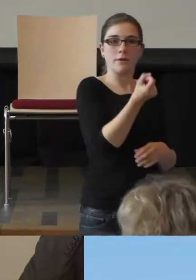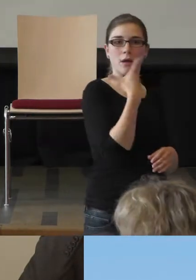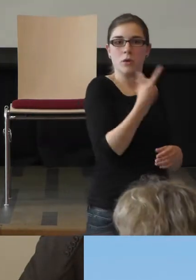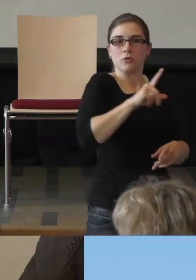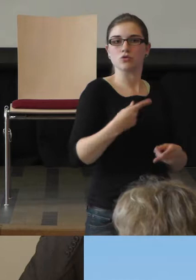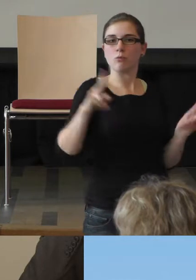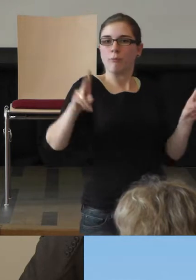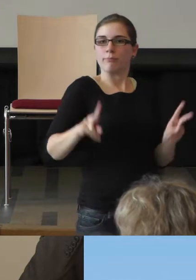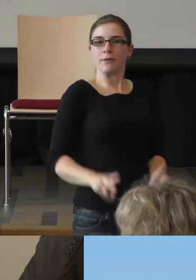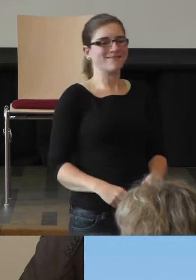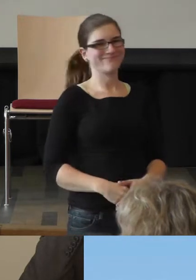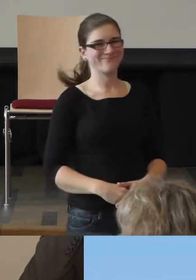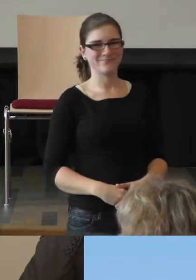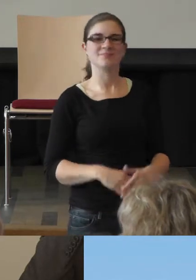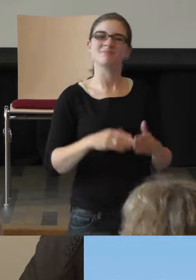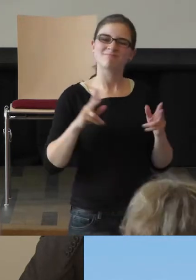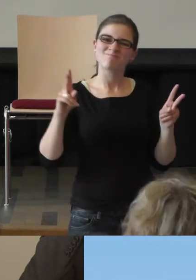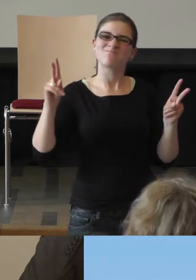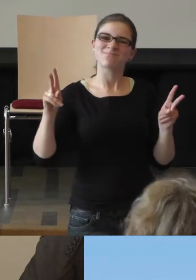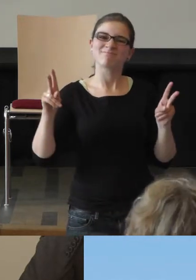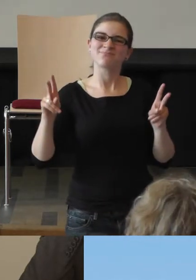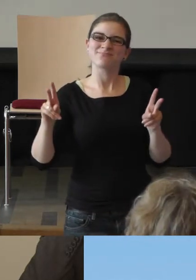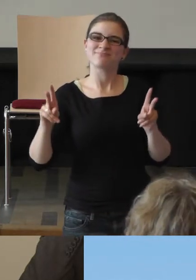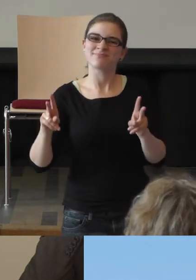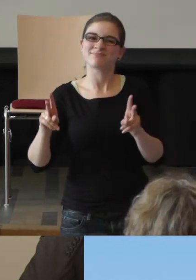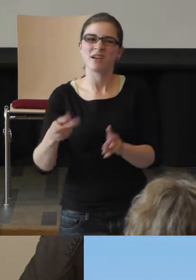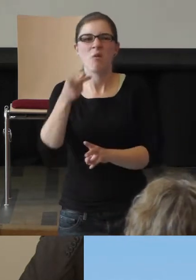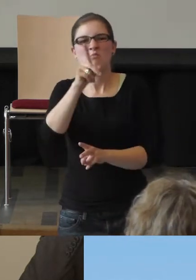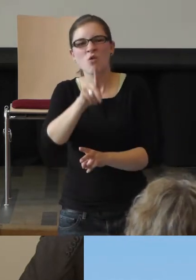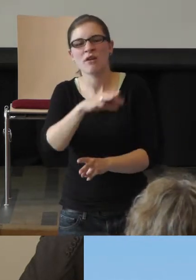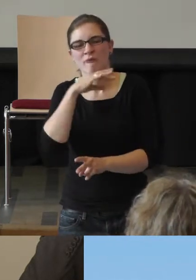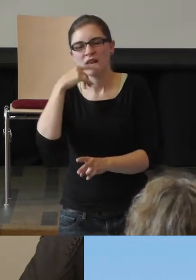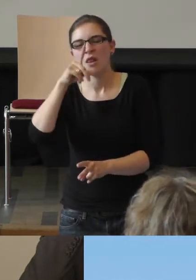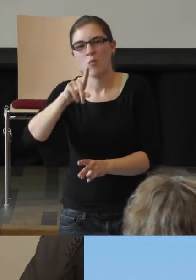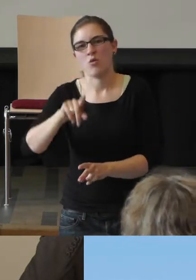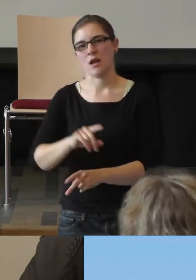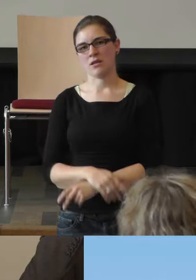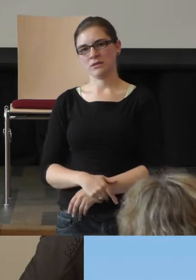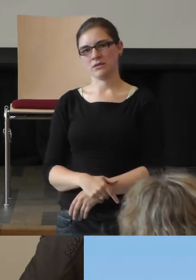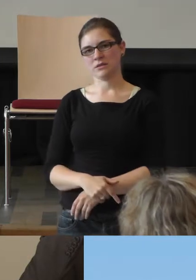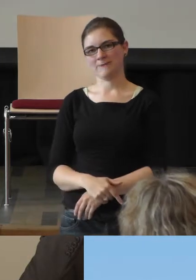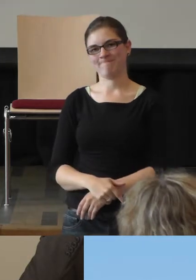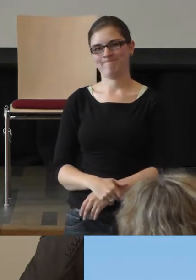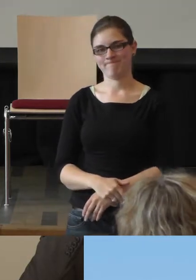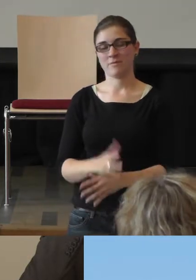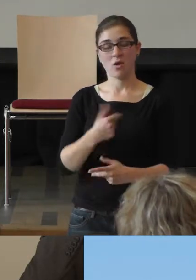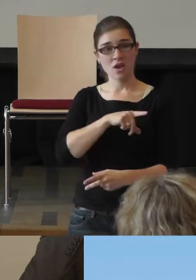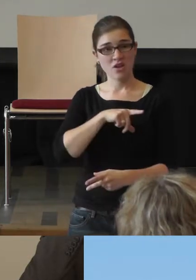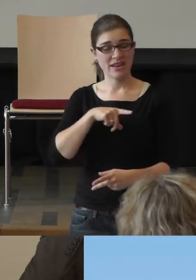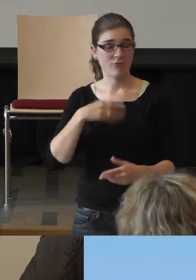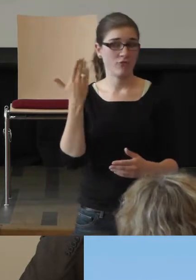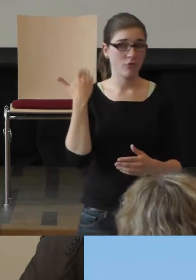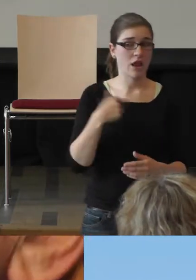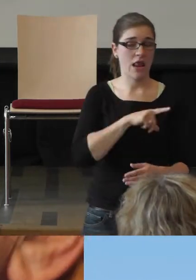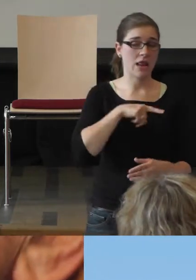weg. Also das dauert schon Monate, bis sich das wieder zurückgebildet hat und es kann auch, wenn es sehr lange bestanden hat,